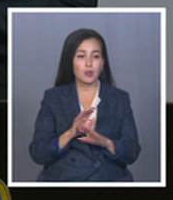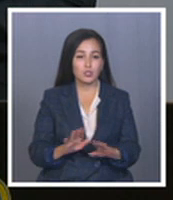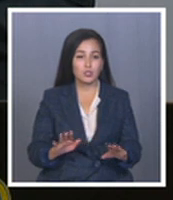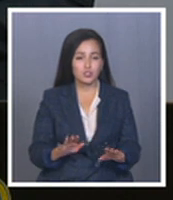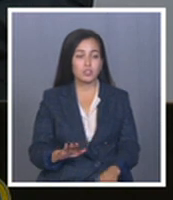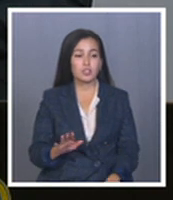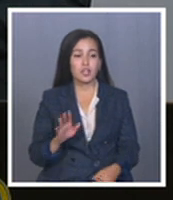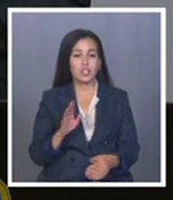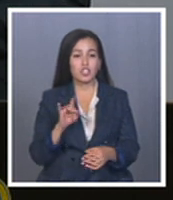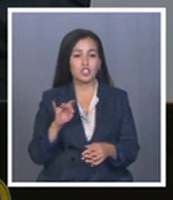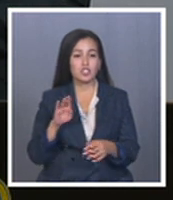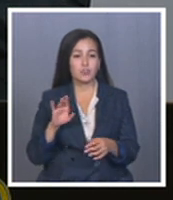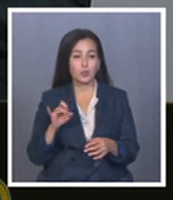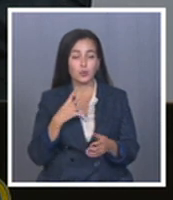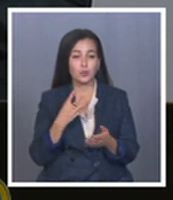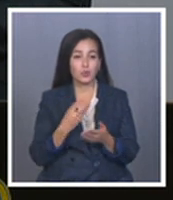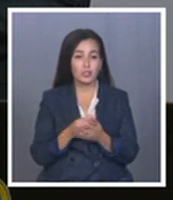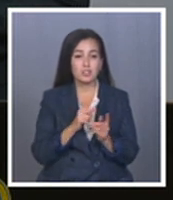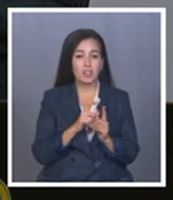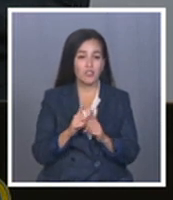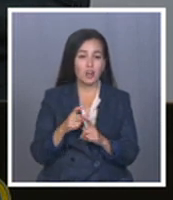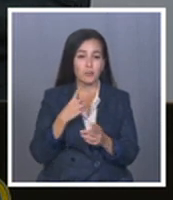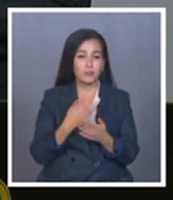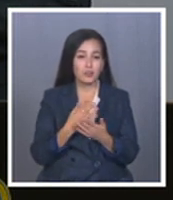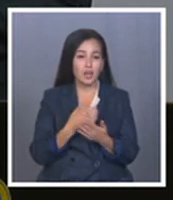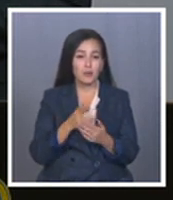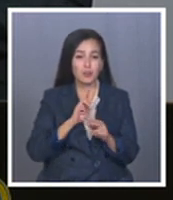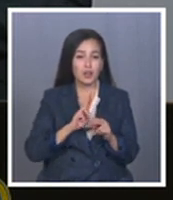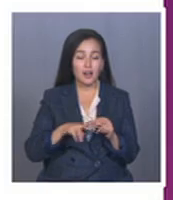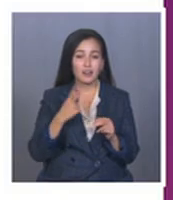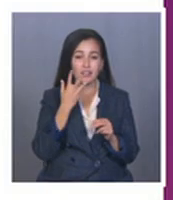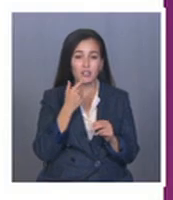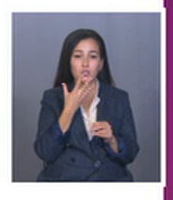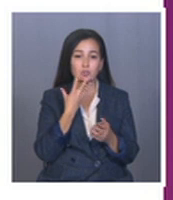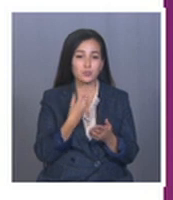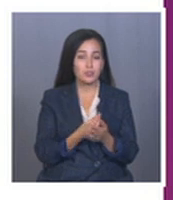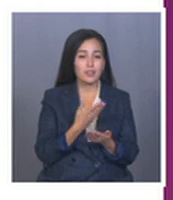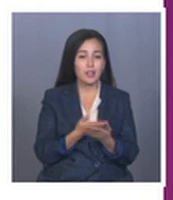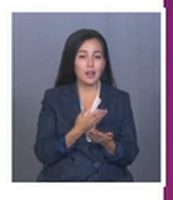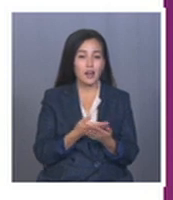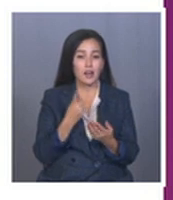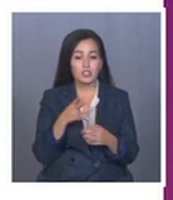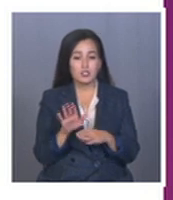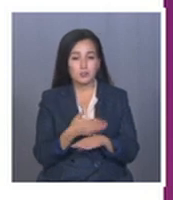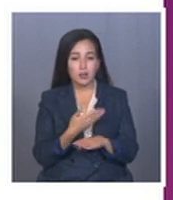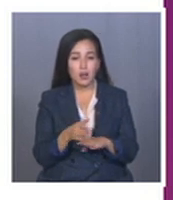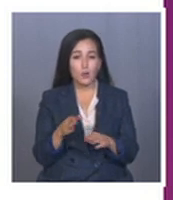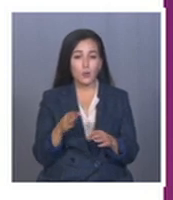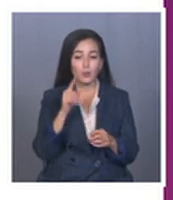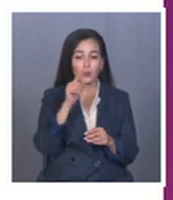и выражения, утратившие эмоциональную окраску, например, рассмотреть под углом